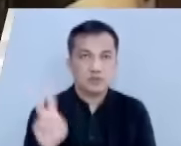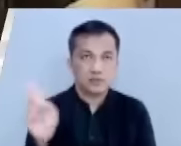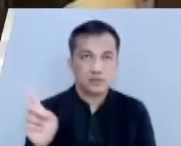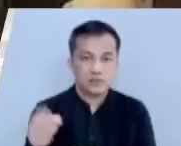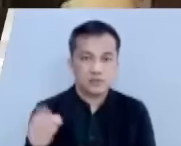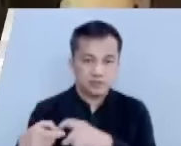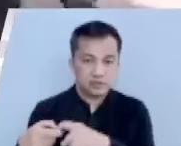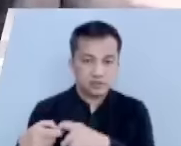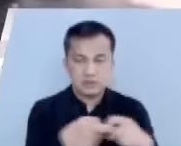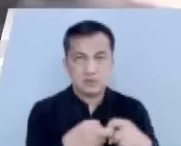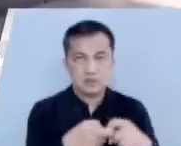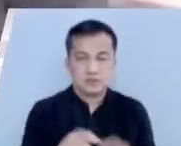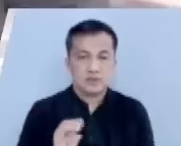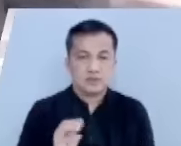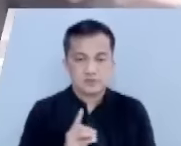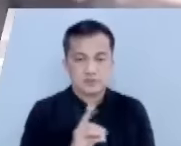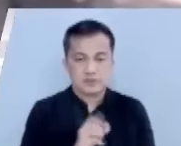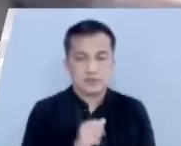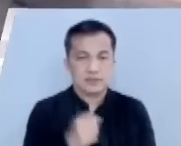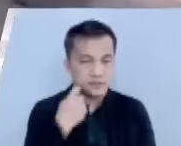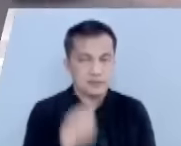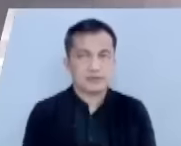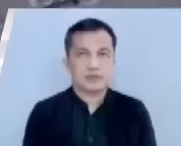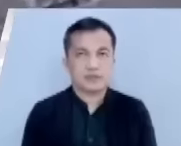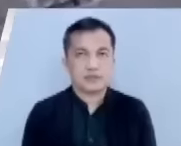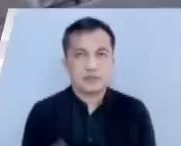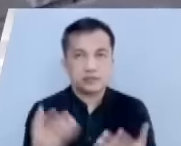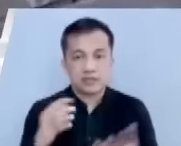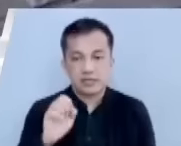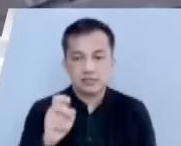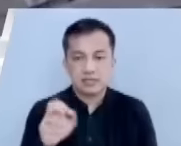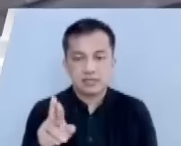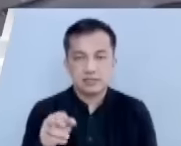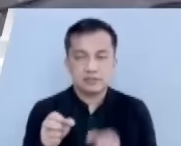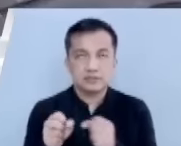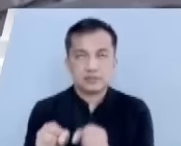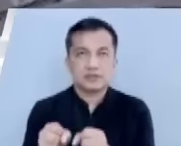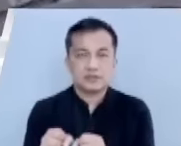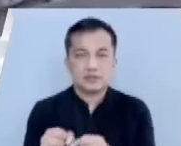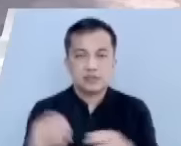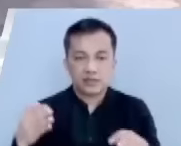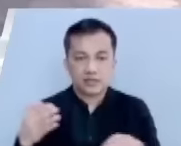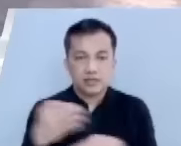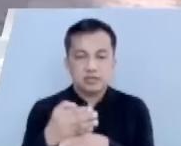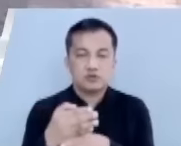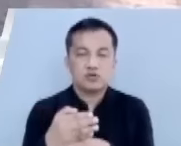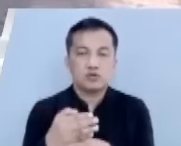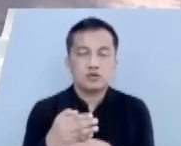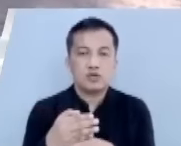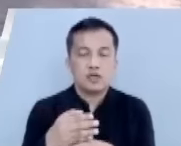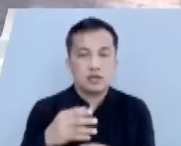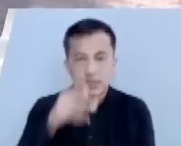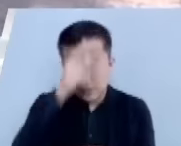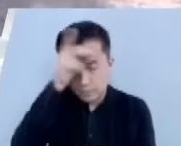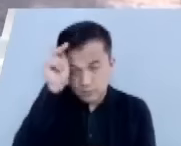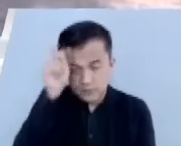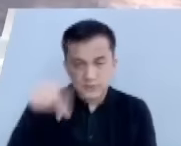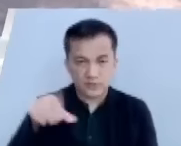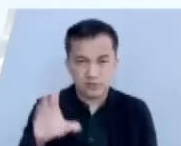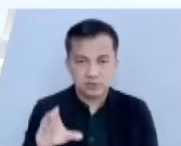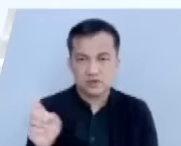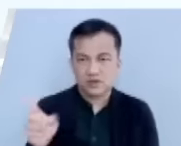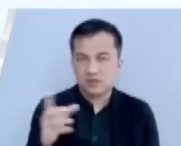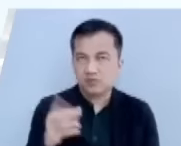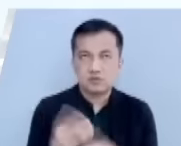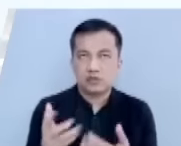ng MMDA kanina sa may Escalera Street, kanto ng Katipunan Avenue sa Quezon City. Bukod daw kasi sa no parking na